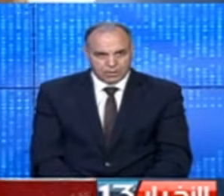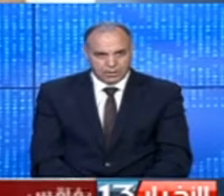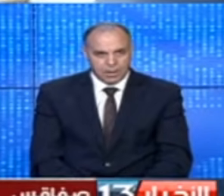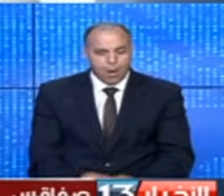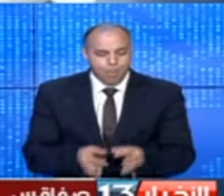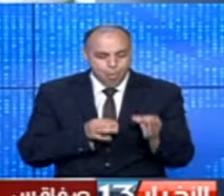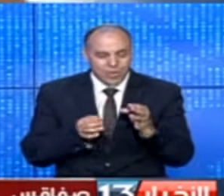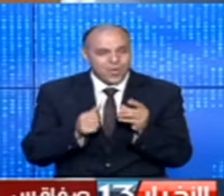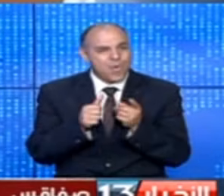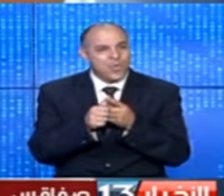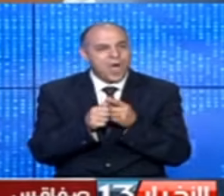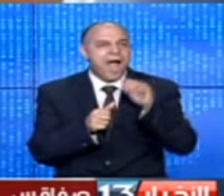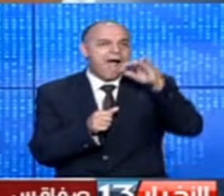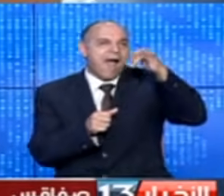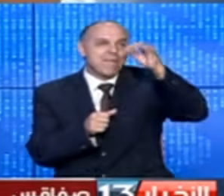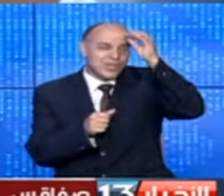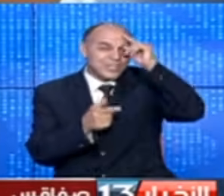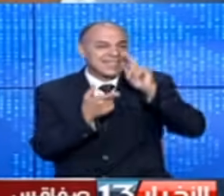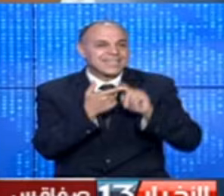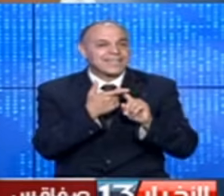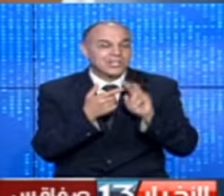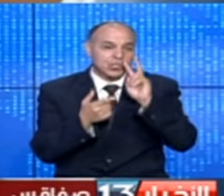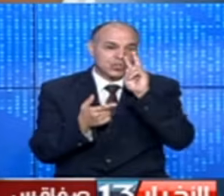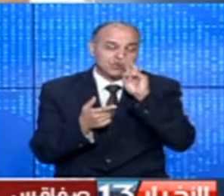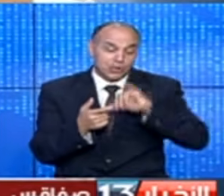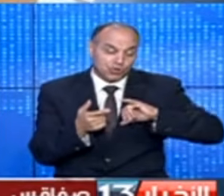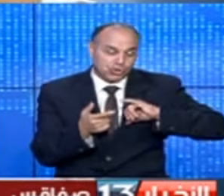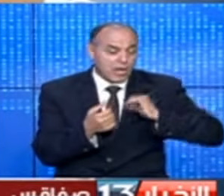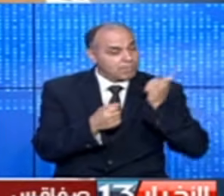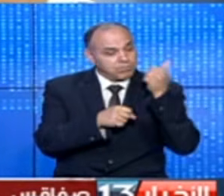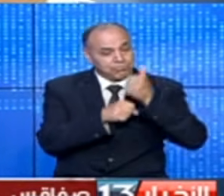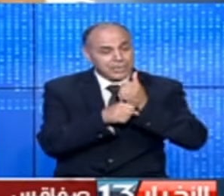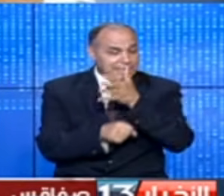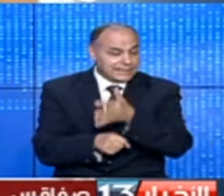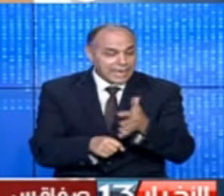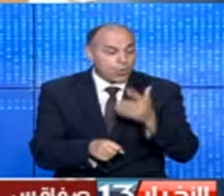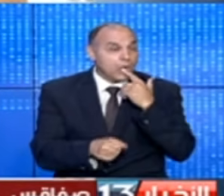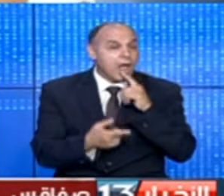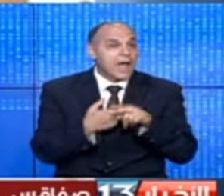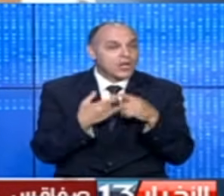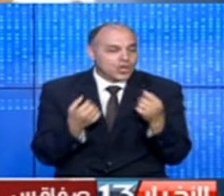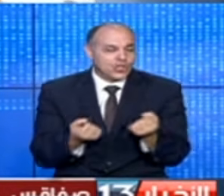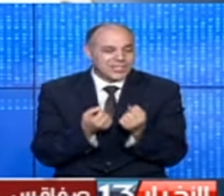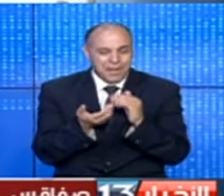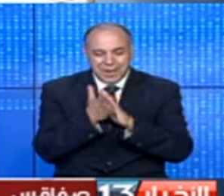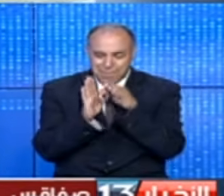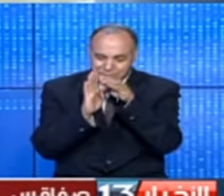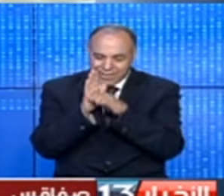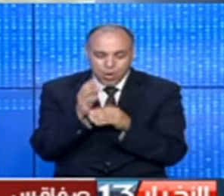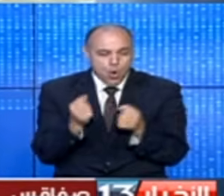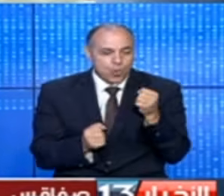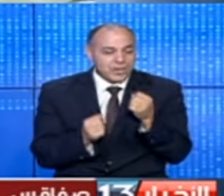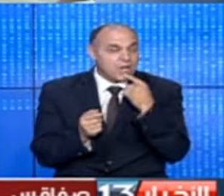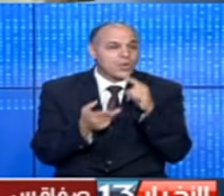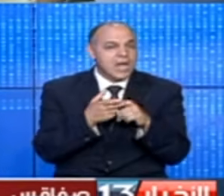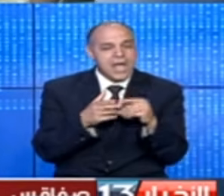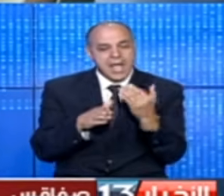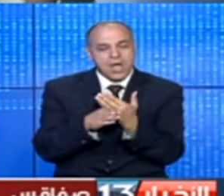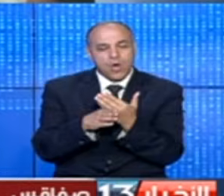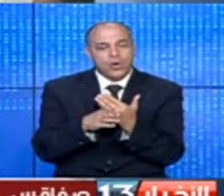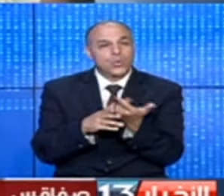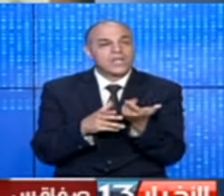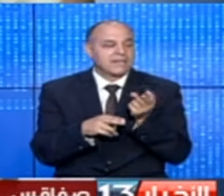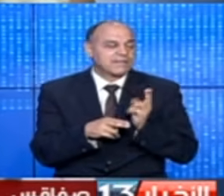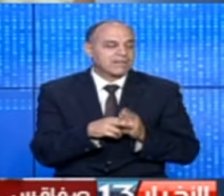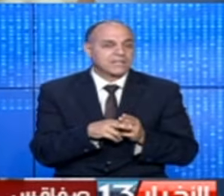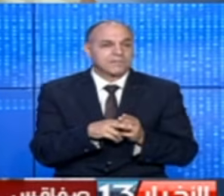مهندس أول قمر صناعي تونسي تعرف على جيل من المبتكرين الصغار ينشطون في نادي البرمج والروبوتيك بمدرسة البشرى